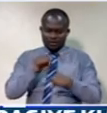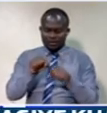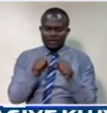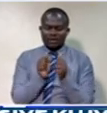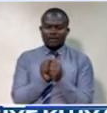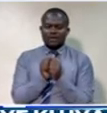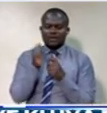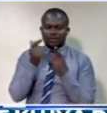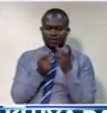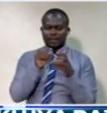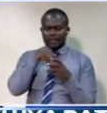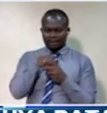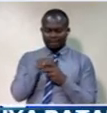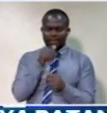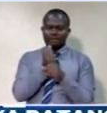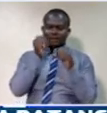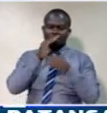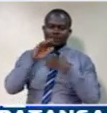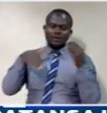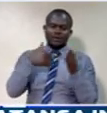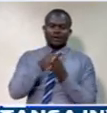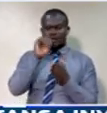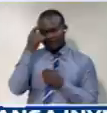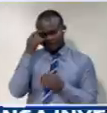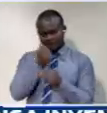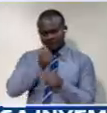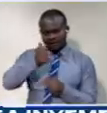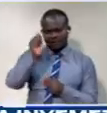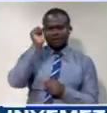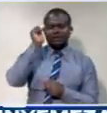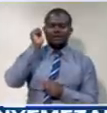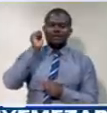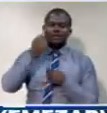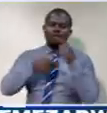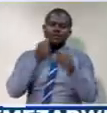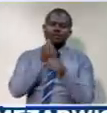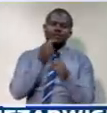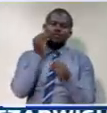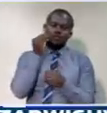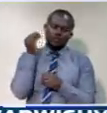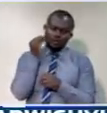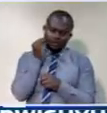imizigo. Abakozi bose aba leta n'abikorera bazakorera mu rugo